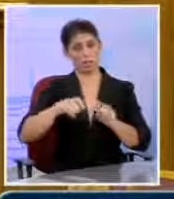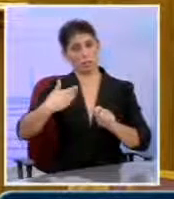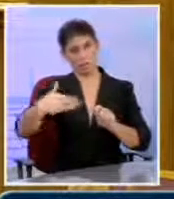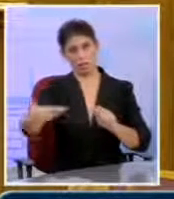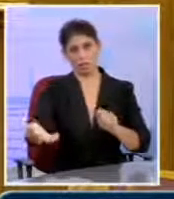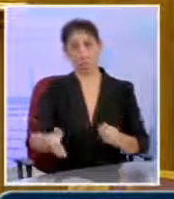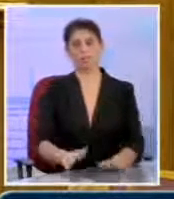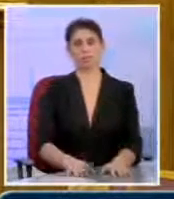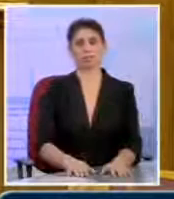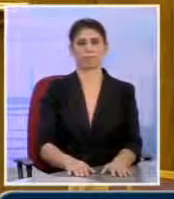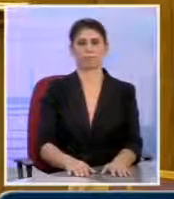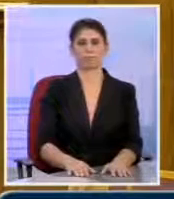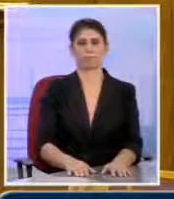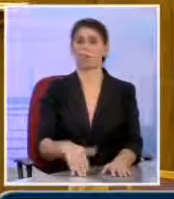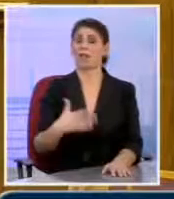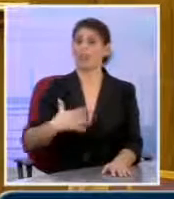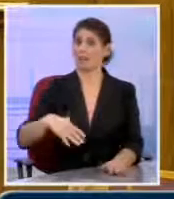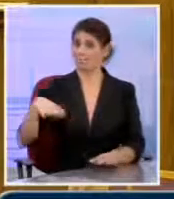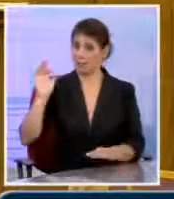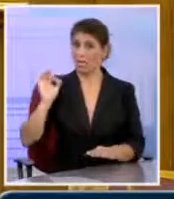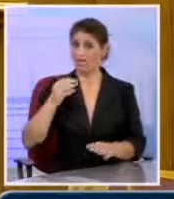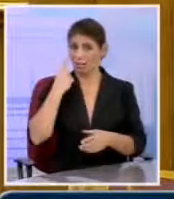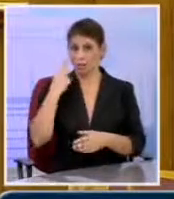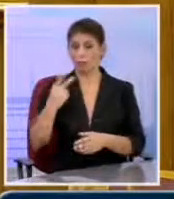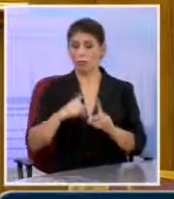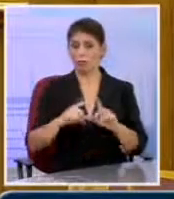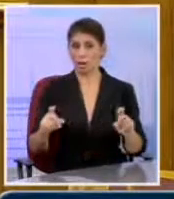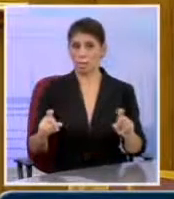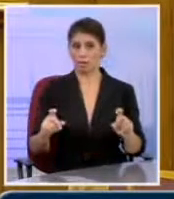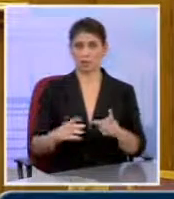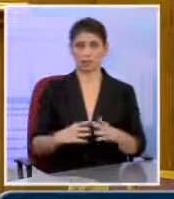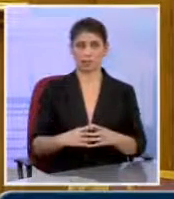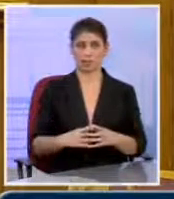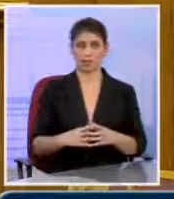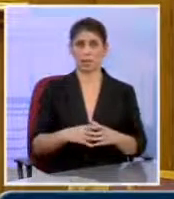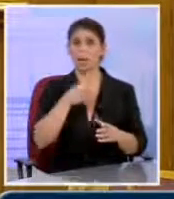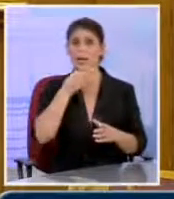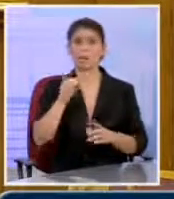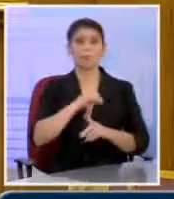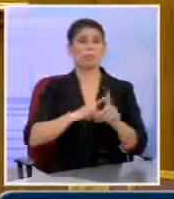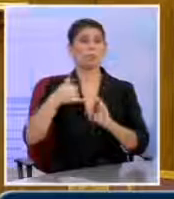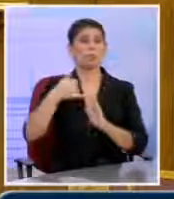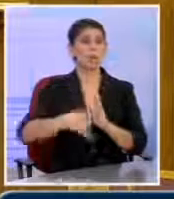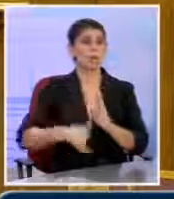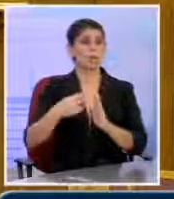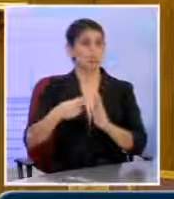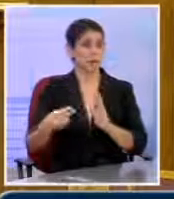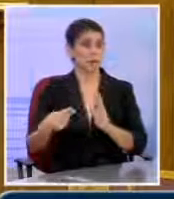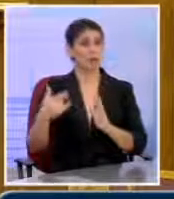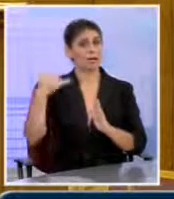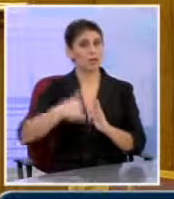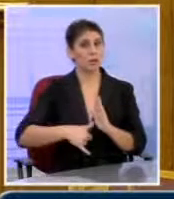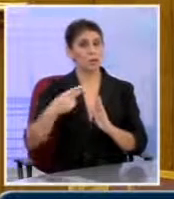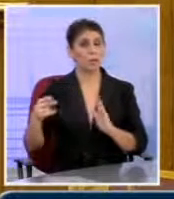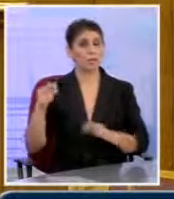αργότερα. Και για να πάρουμε τα πράγματα από την αρχή, για να πούμε ποιο είναι το ουσιαστικό ζήτημα. Το ουσιαστικό ζήτημα το